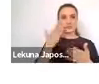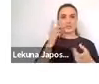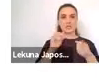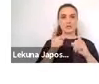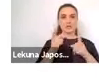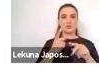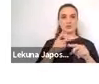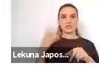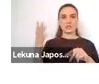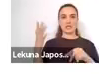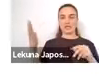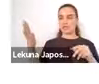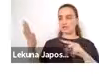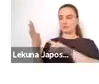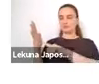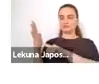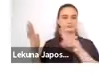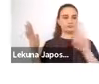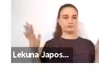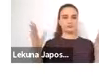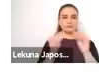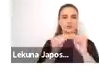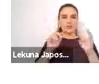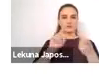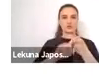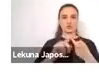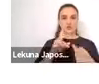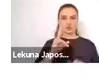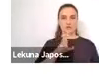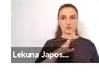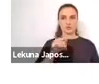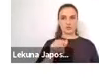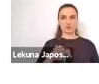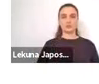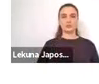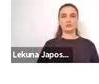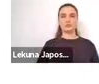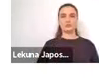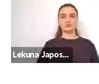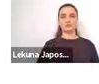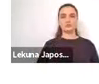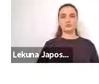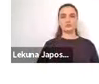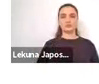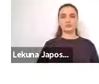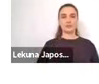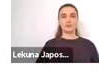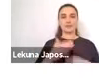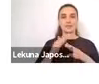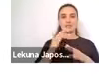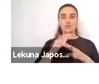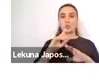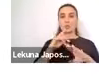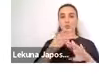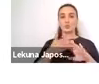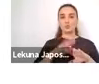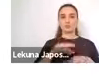ეს ხელი თვალს რასაც უყურებს, იმასთან უნდა მიიტანოს. და ნელ-ნელა რო რთულდება, ხო, მე